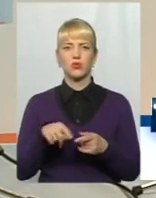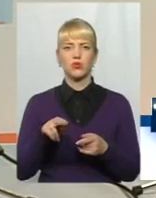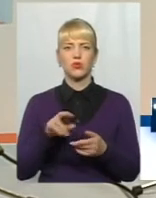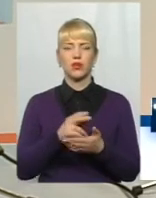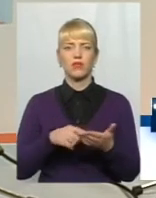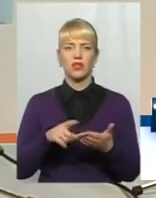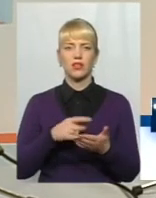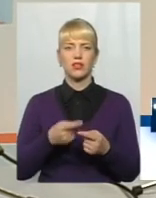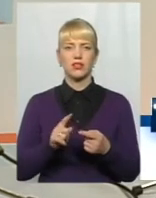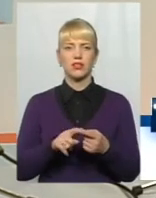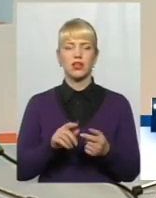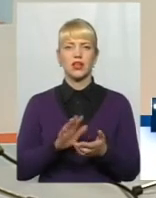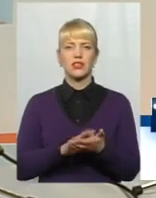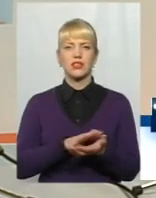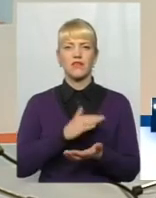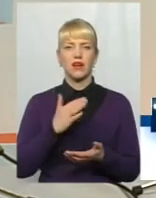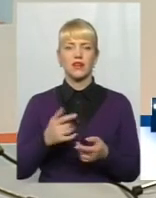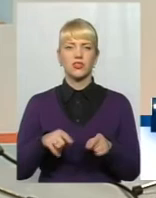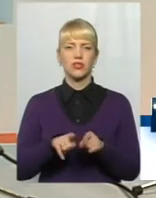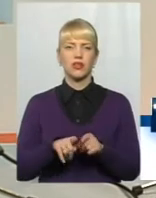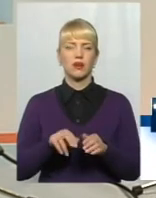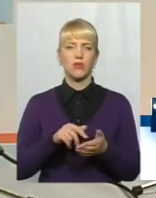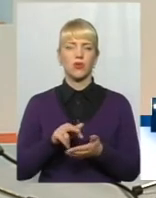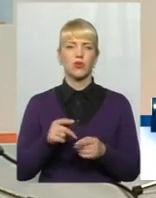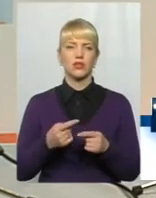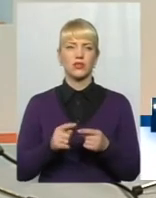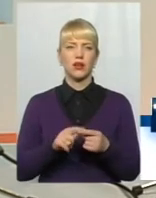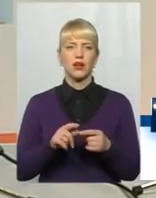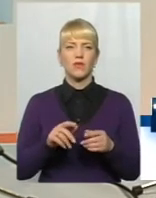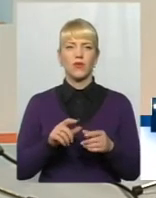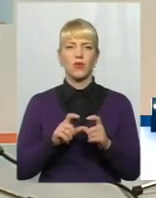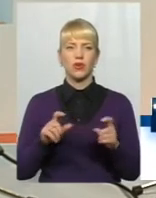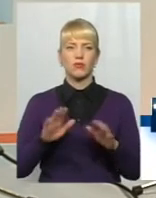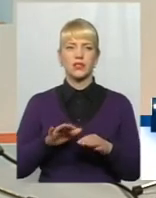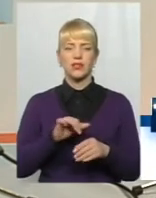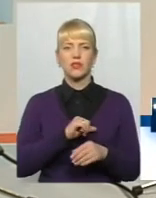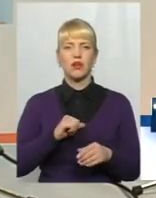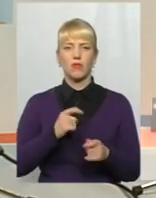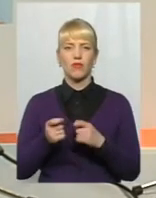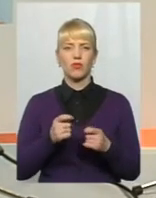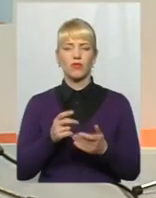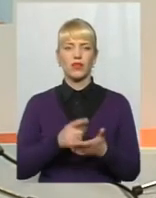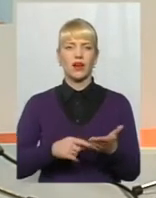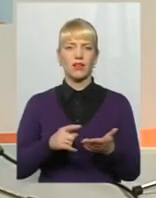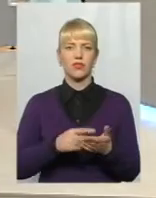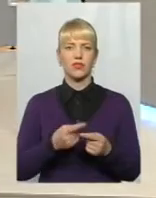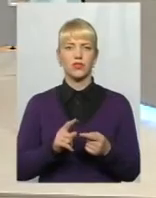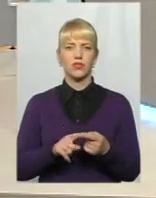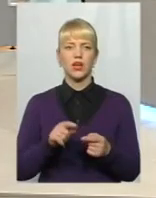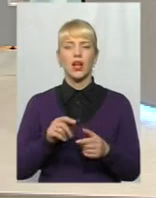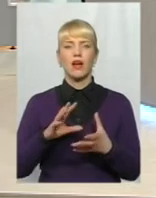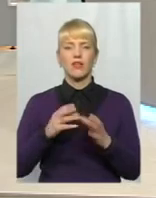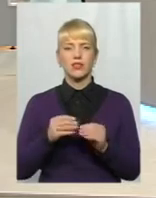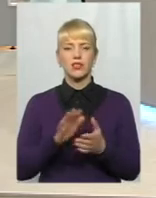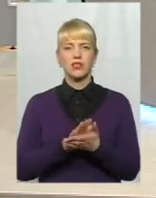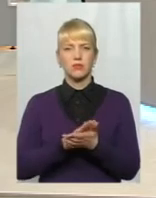національного сміттєзвалища. Яким чином проходить? Органи місцевого самоврядування ліквідовують. А взагалі засмічень багато цього року? Є